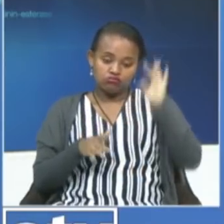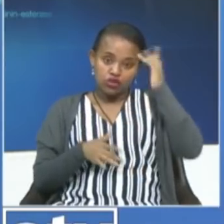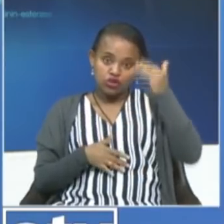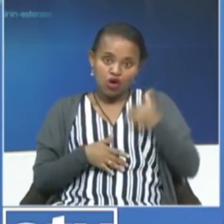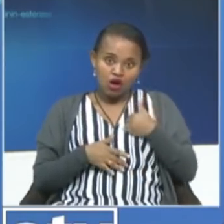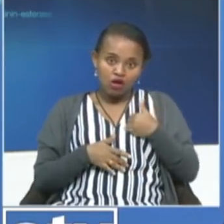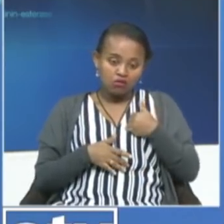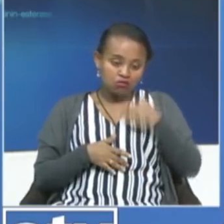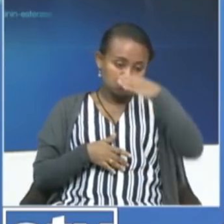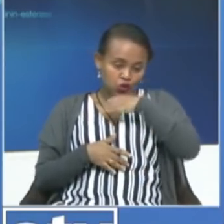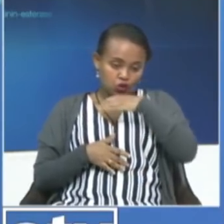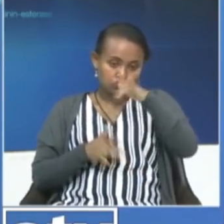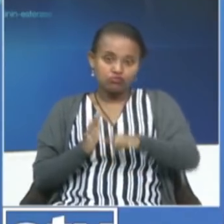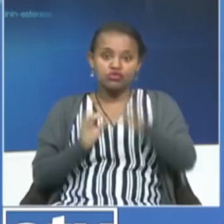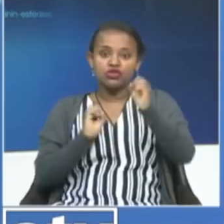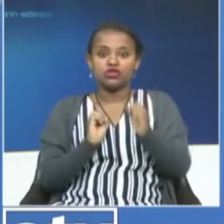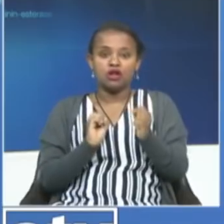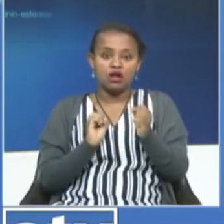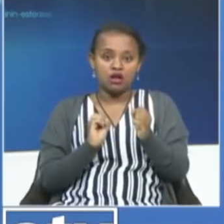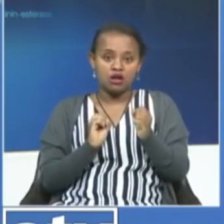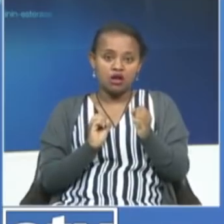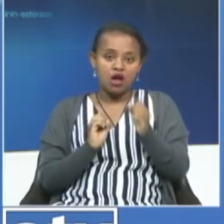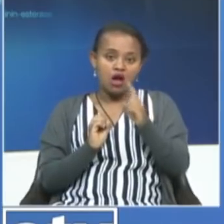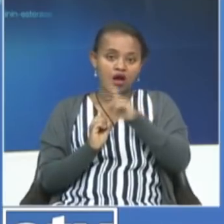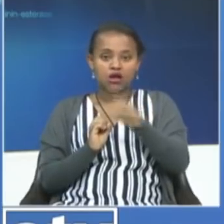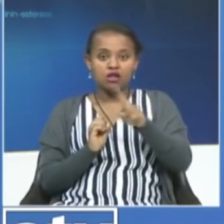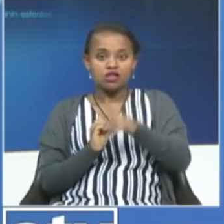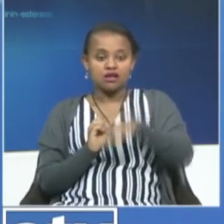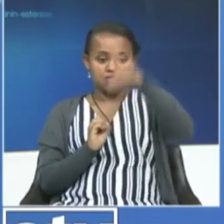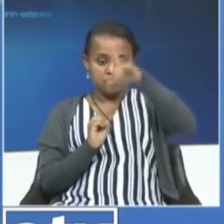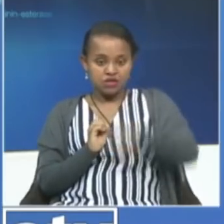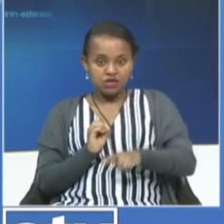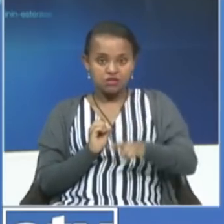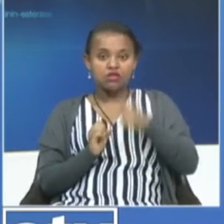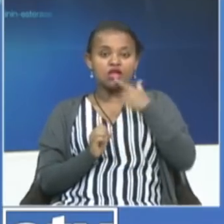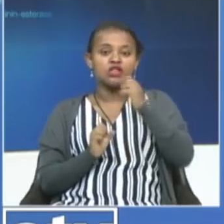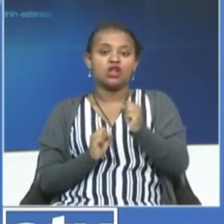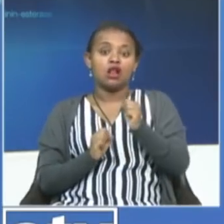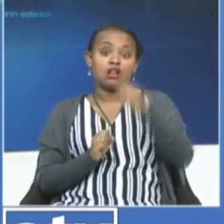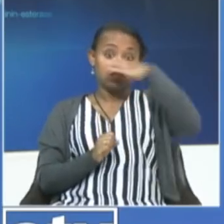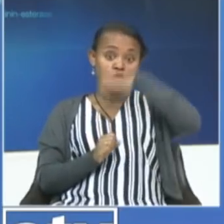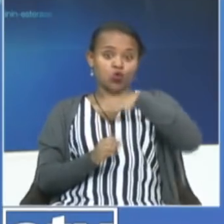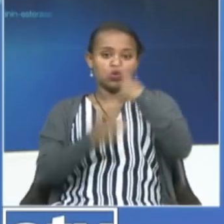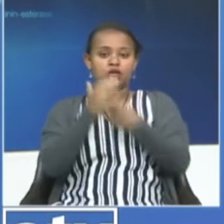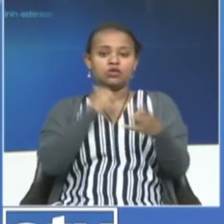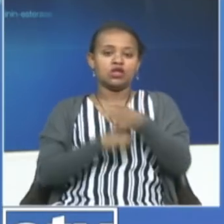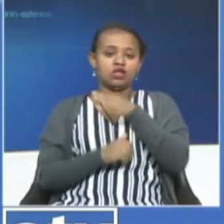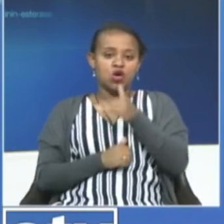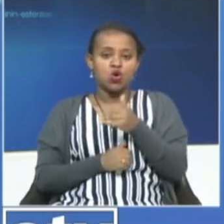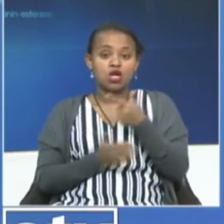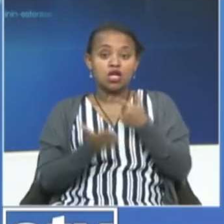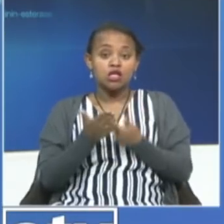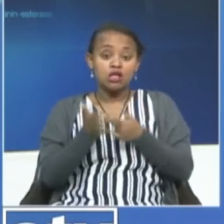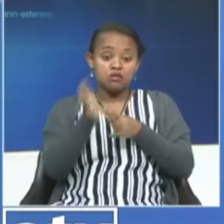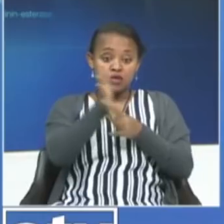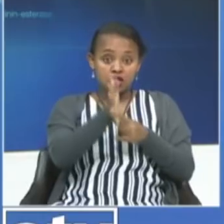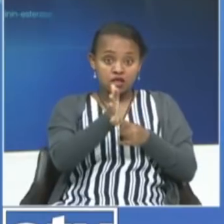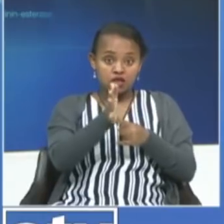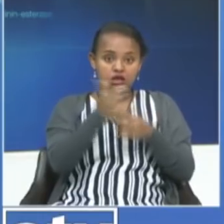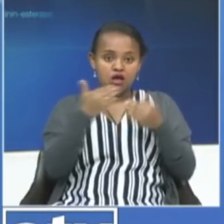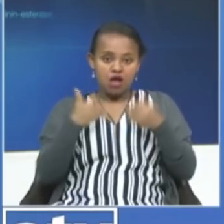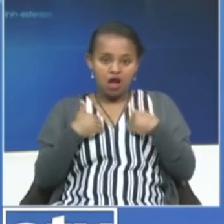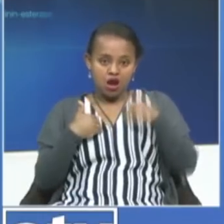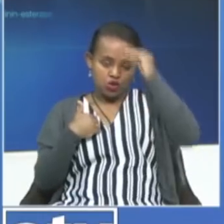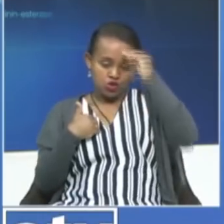በራሱ ጊዜ። እንግዲህ ከፍና ዝቅ የሚሉባቸው ጊዜያቶችም ስላሉ ትኩሳት ብቻ ሳይሆን በእንደዚህ ምልክት ያለውን ሰው ጋር ንክኪ